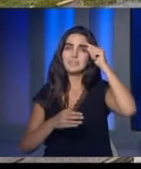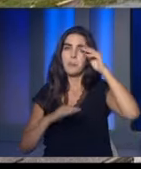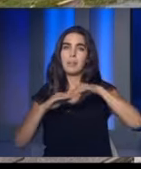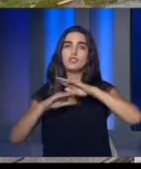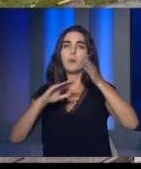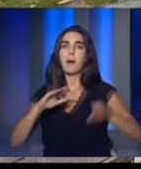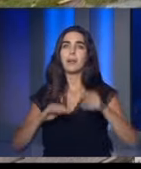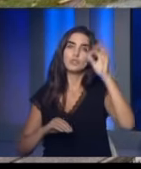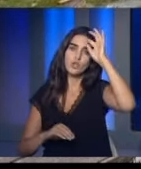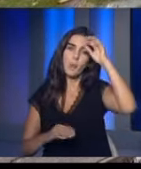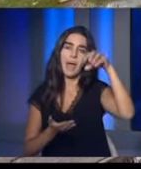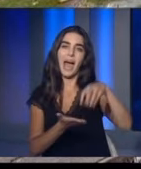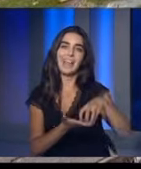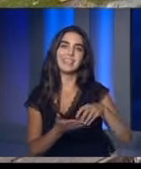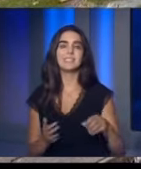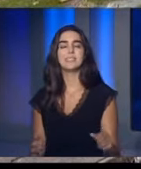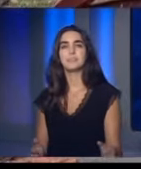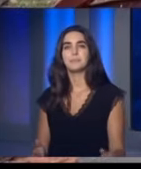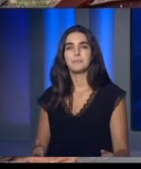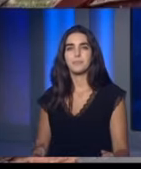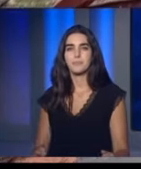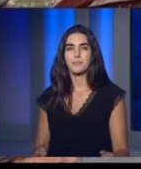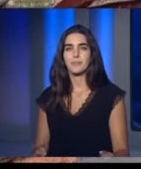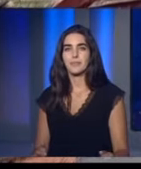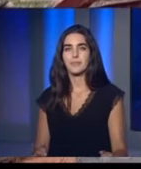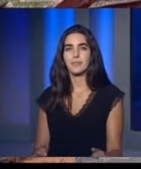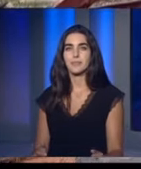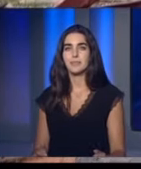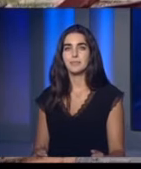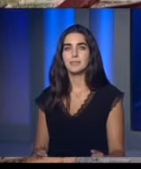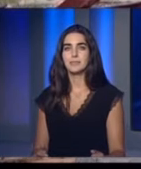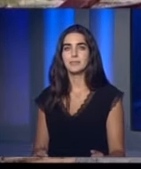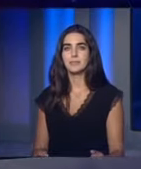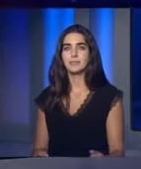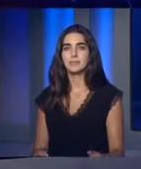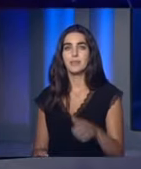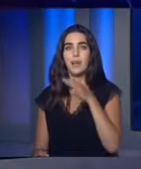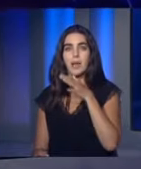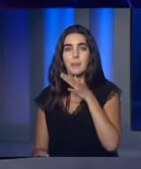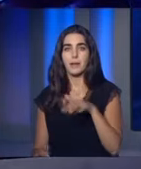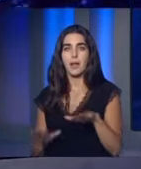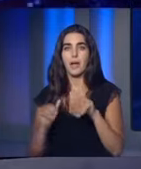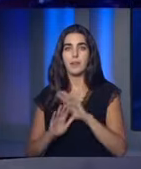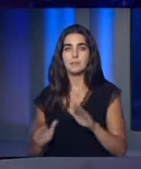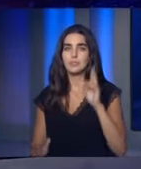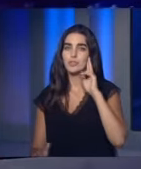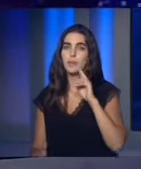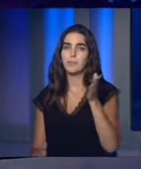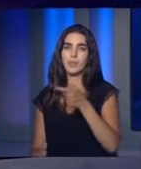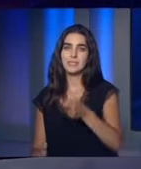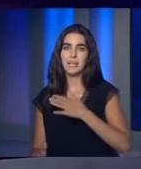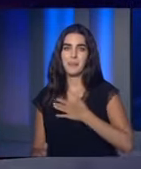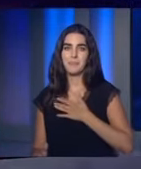هطول الأمطار الغزيرة في معظم أنحاء جامايكا وجنوب هايتي. كان هذا كل شيء في النشرة